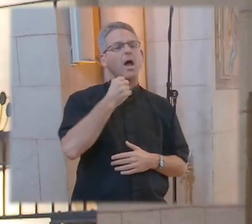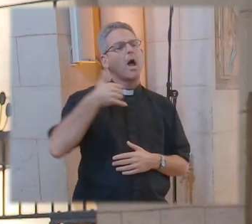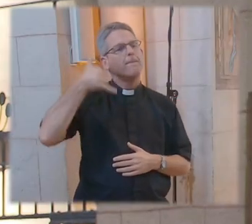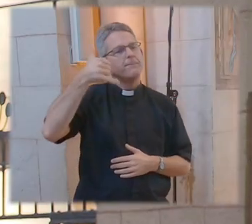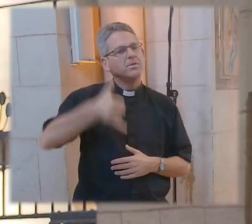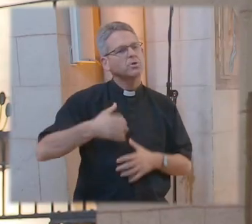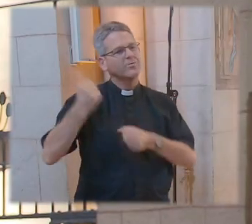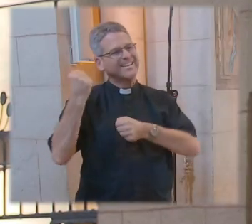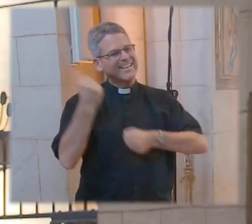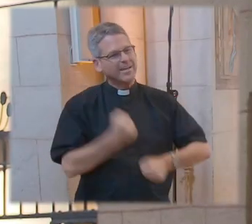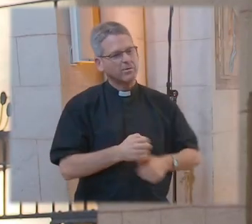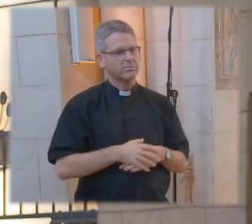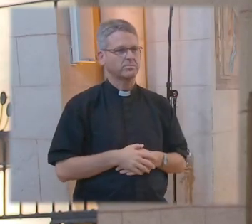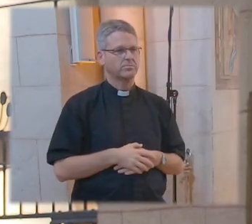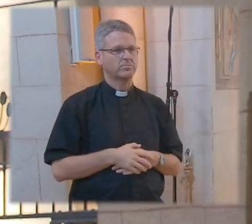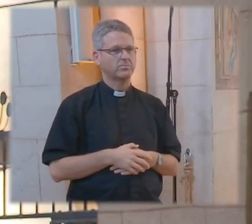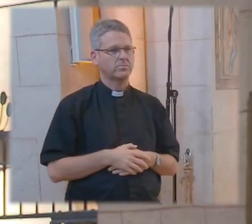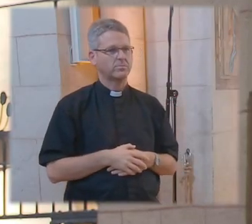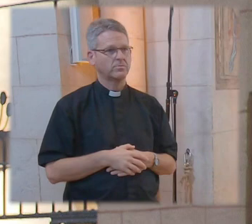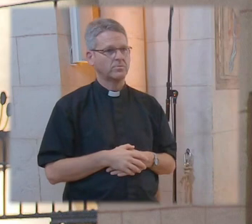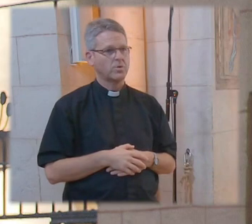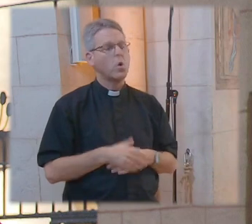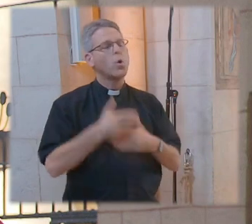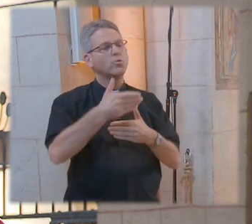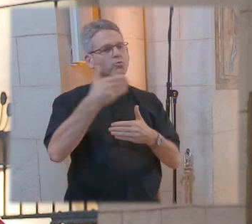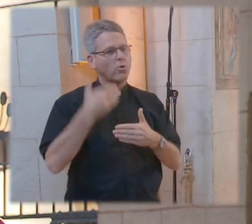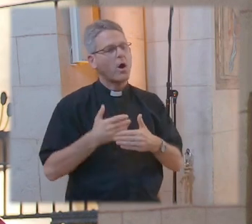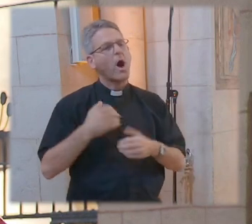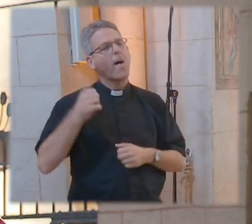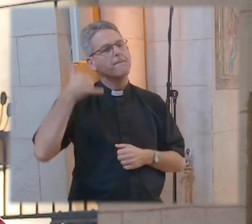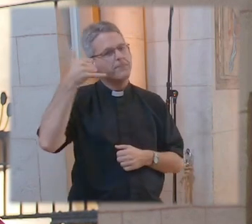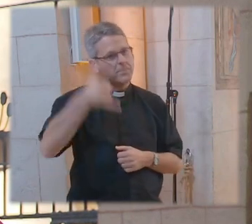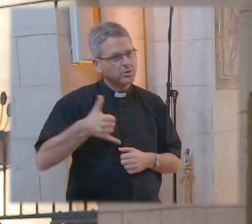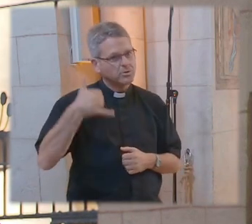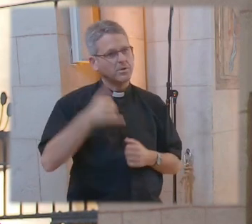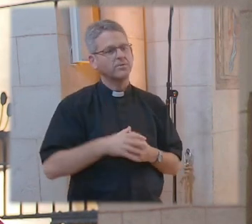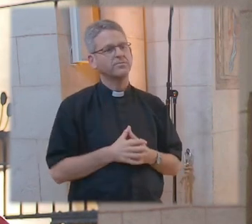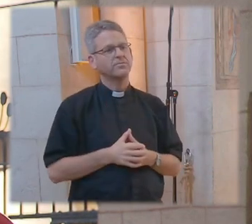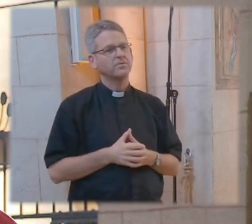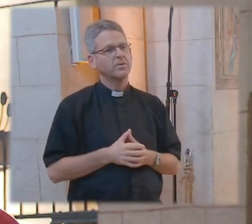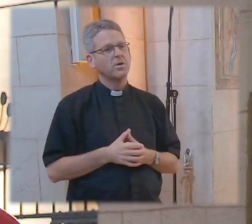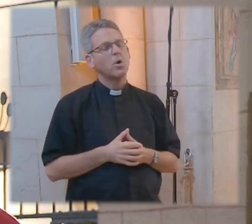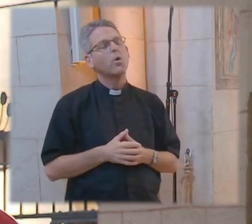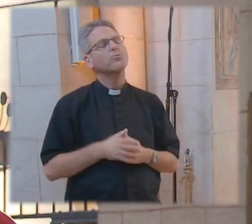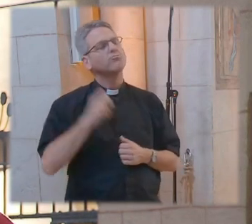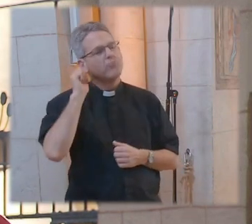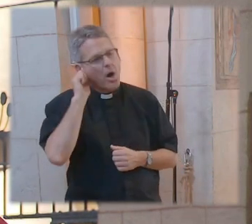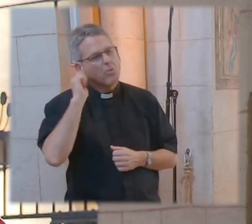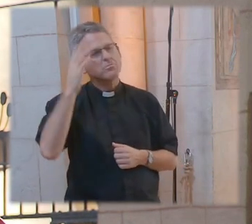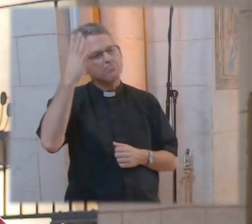Vorgänger Bischof Franz Kampfhaus sowie den vielen Frauen und Männern im